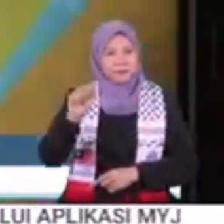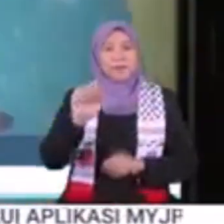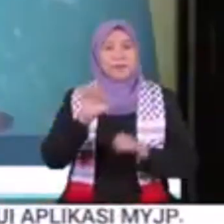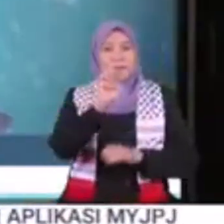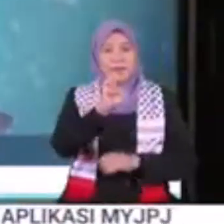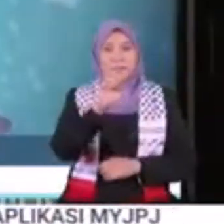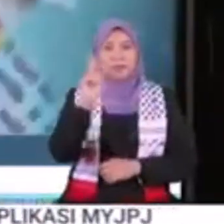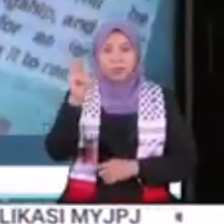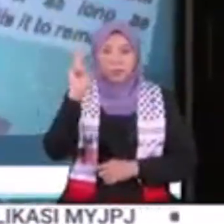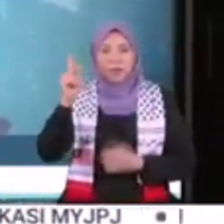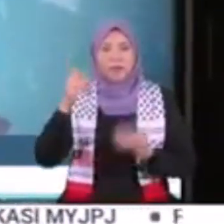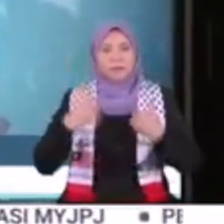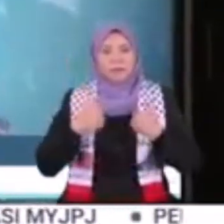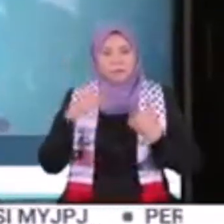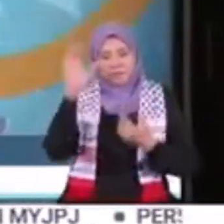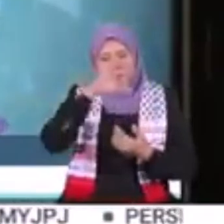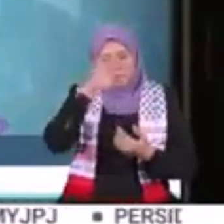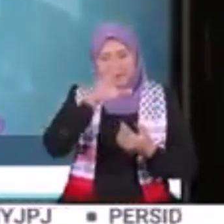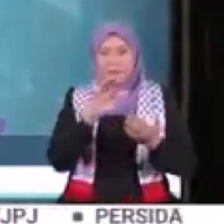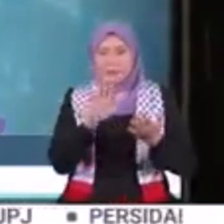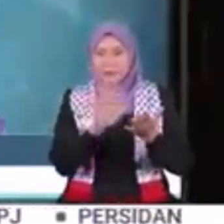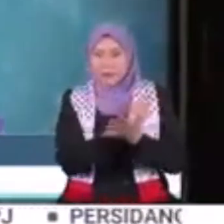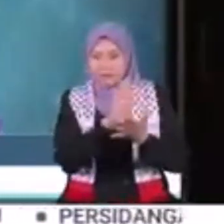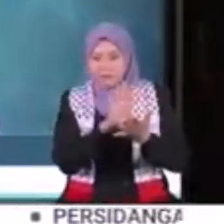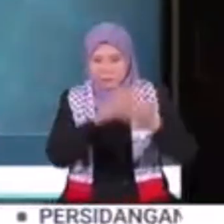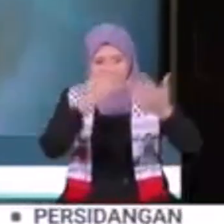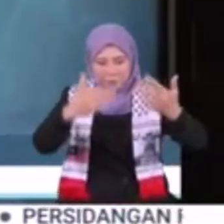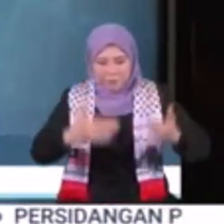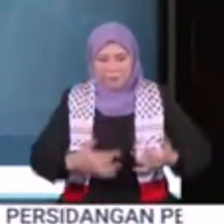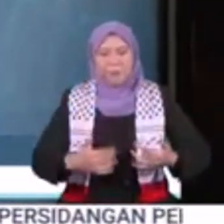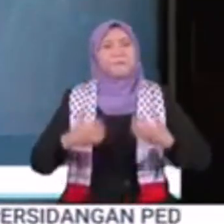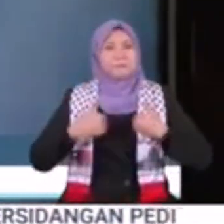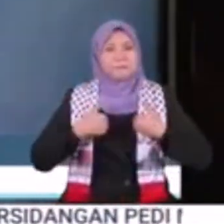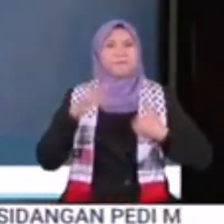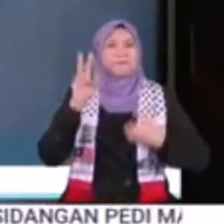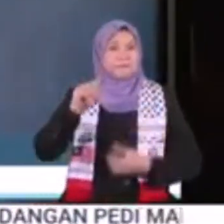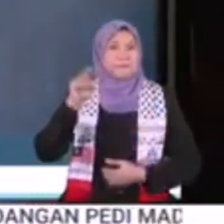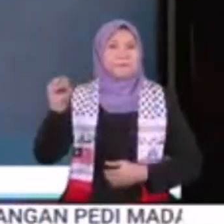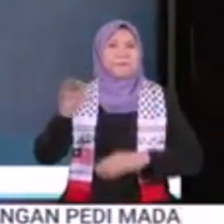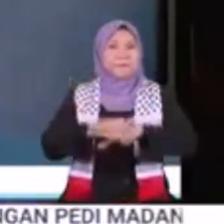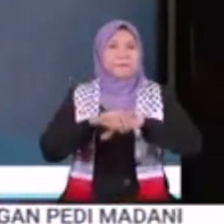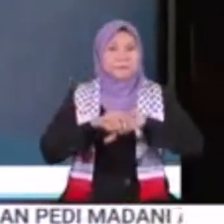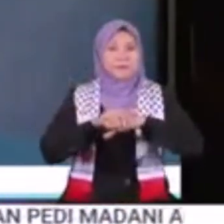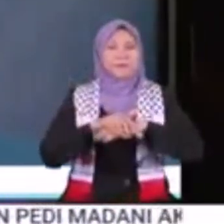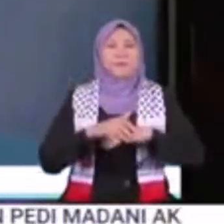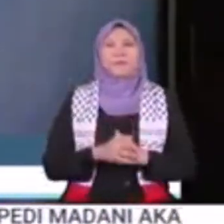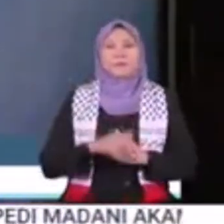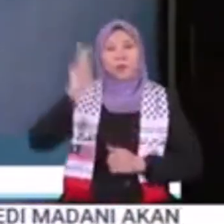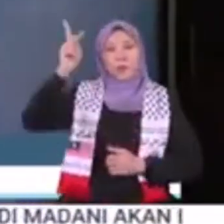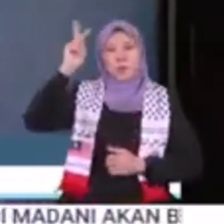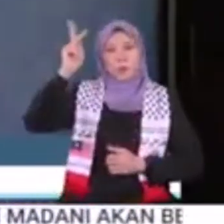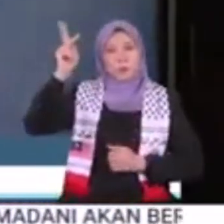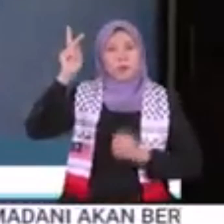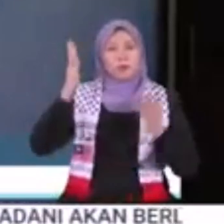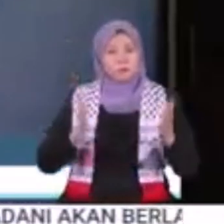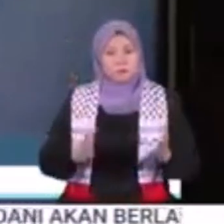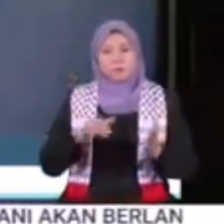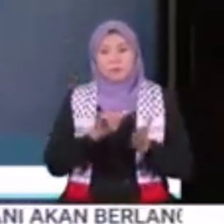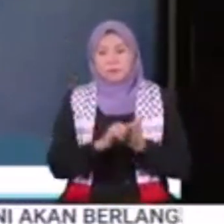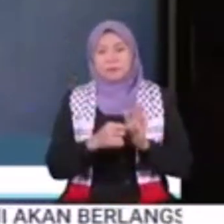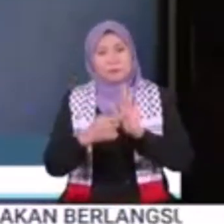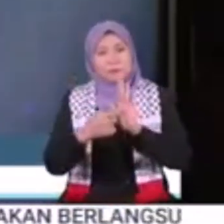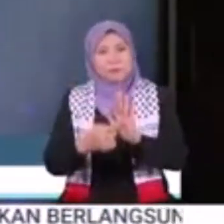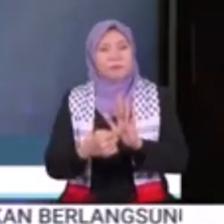mengandungi menu untuk carian teks khutbah dan multimedia berbahasa Inggeris. Sultan Sharafuddin bertitah khutbah turut berperanan memberi